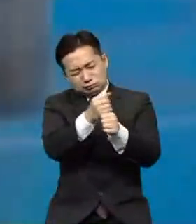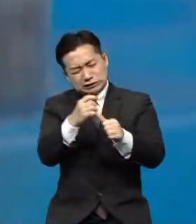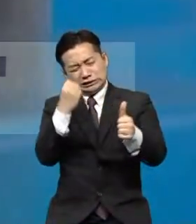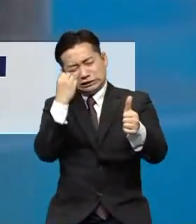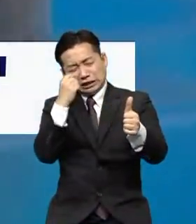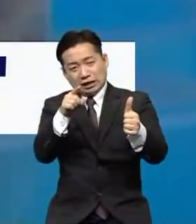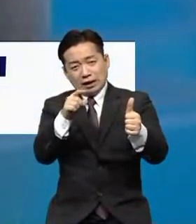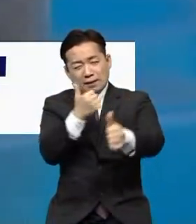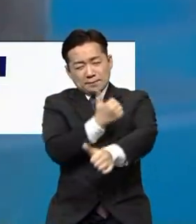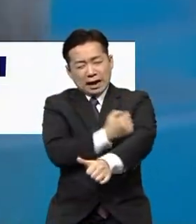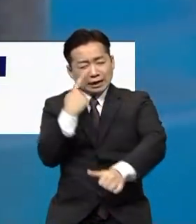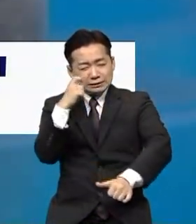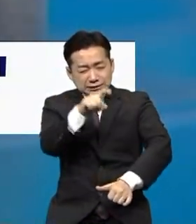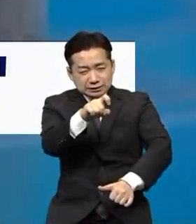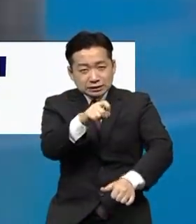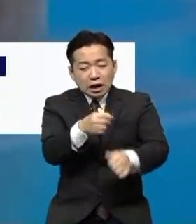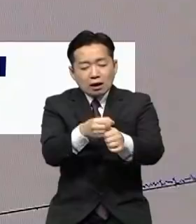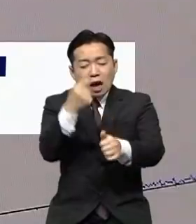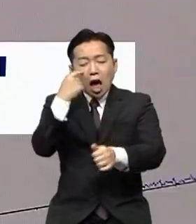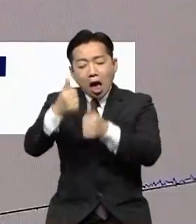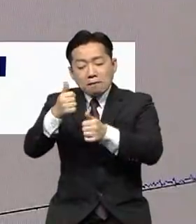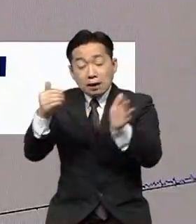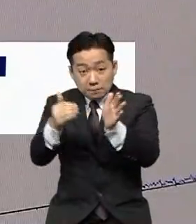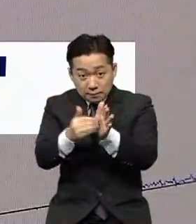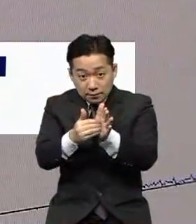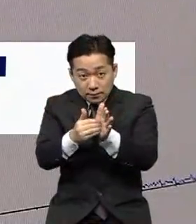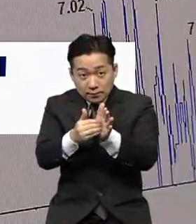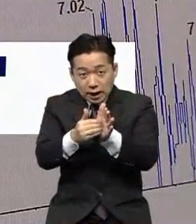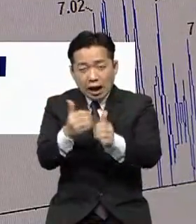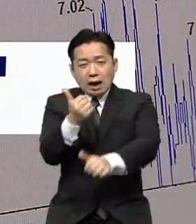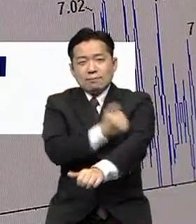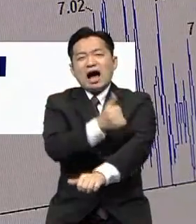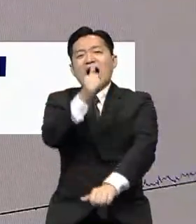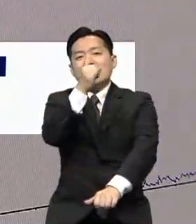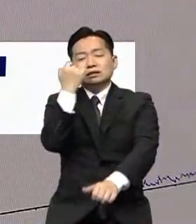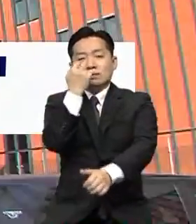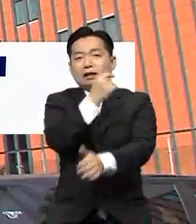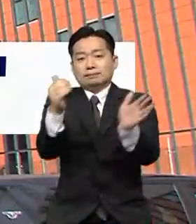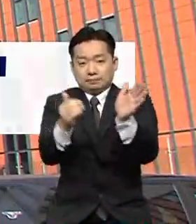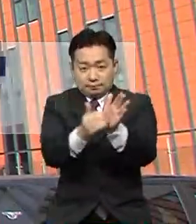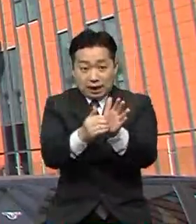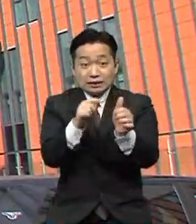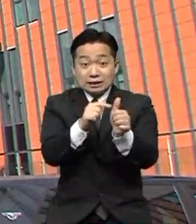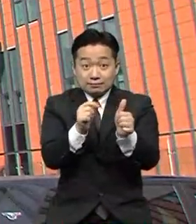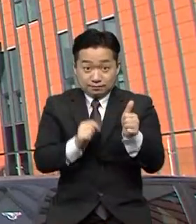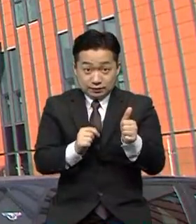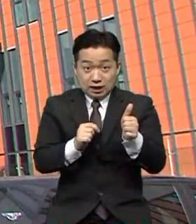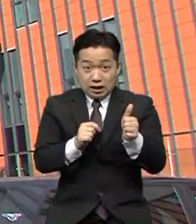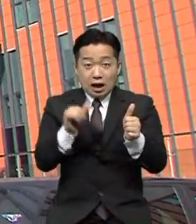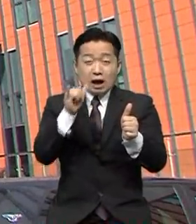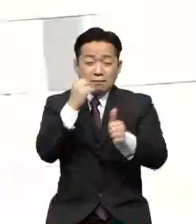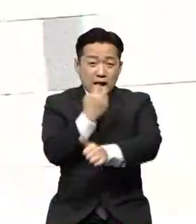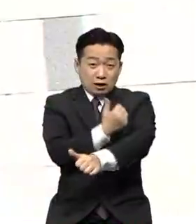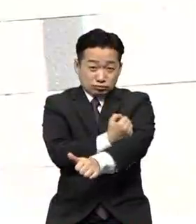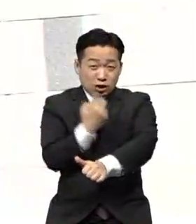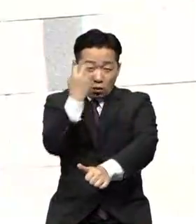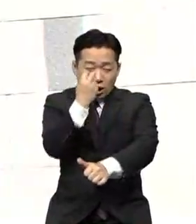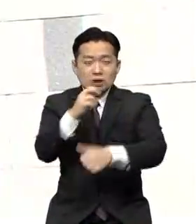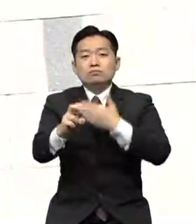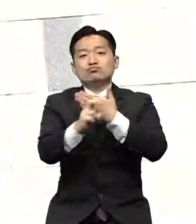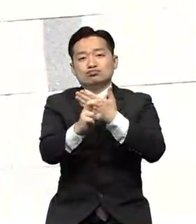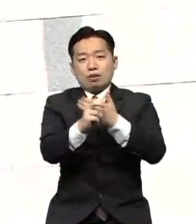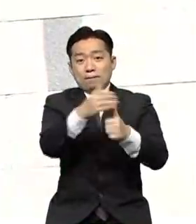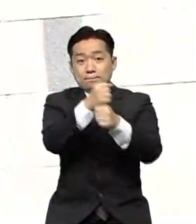뒤 마약 투약을 의심해 간이 검사를 했는데 양성 반응이 나왔습니다. 경찰은 이 남성을 마약류관리법 위반 혐의로